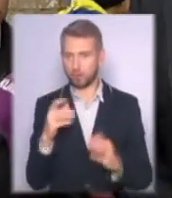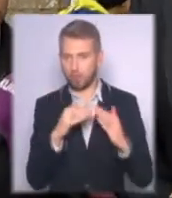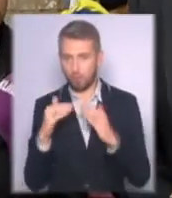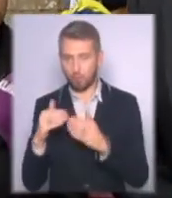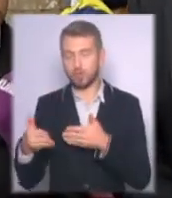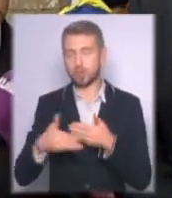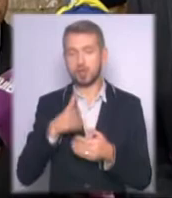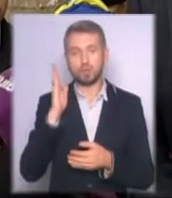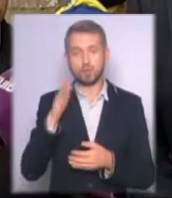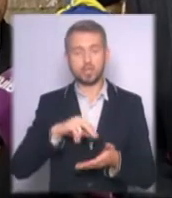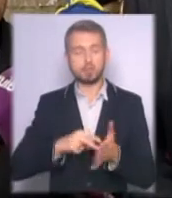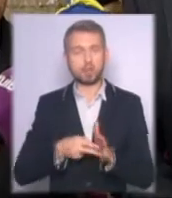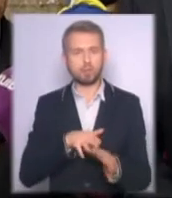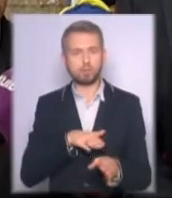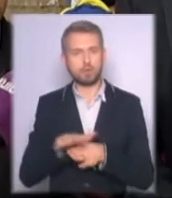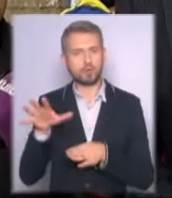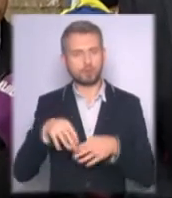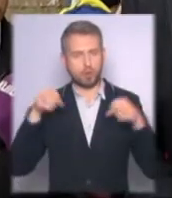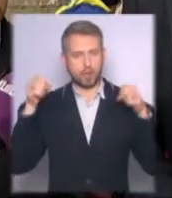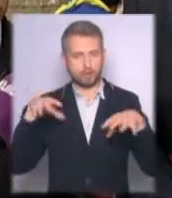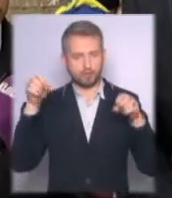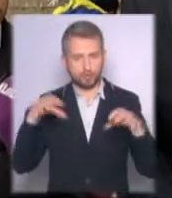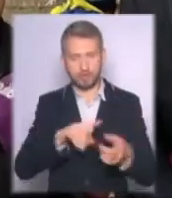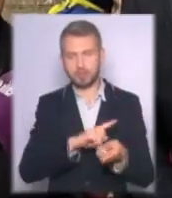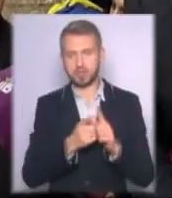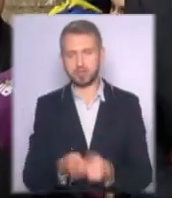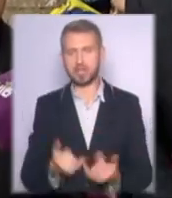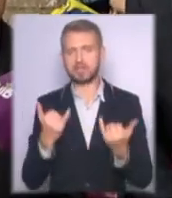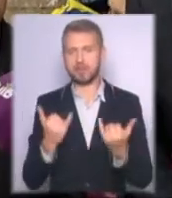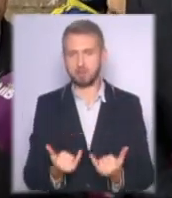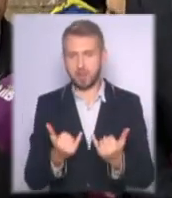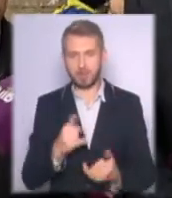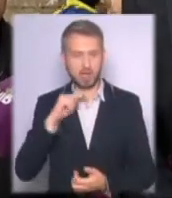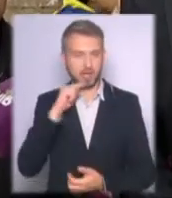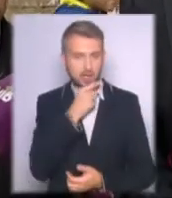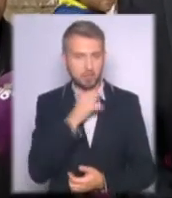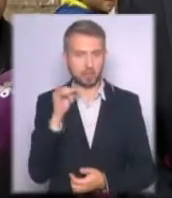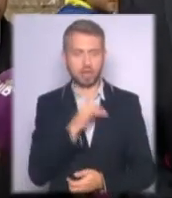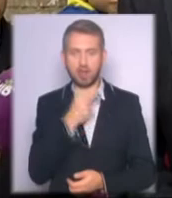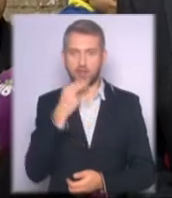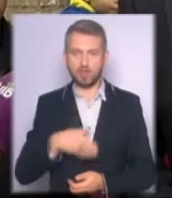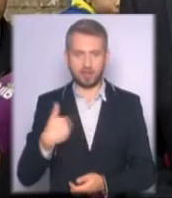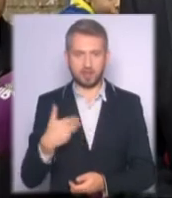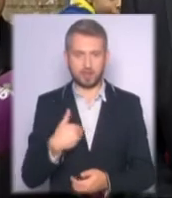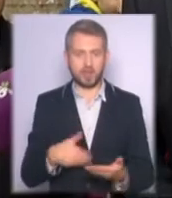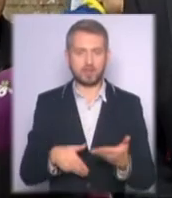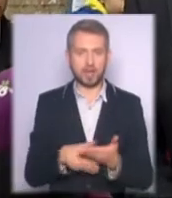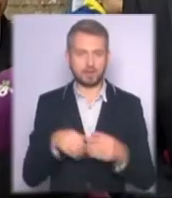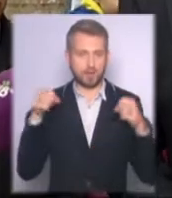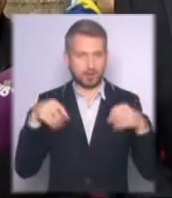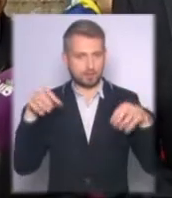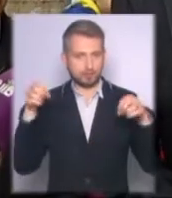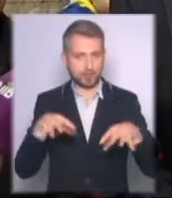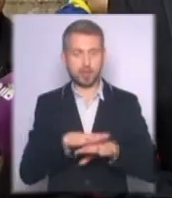мы планируем полностью все освещение перейти на современные, экономичные и эффективные средства освещения.